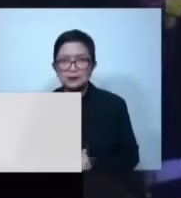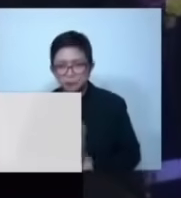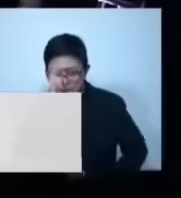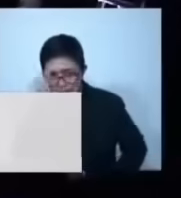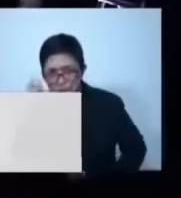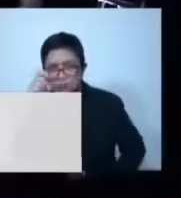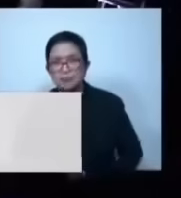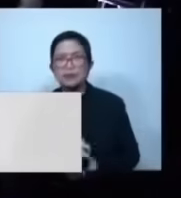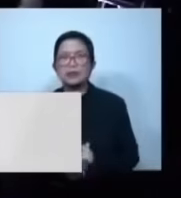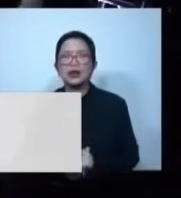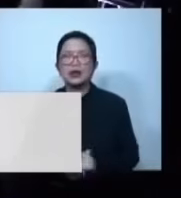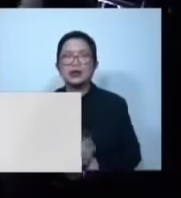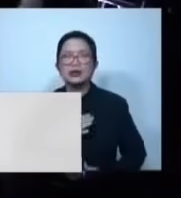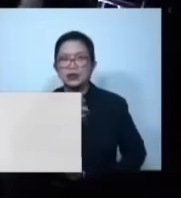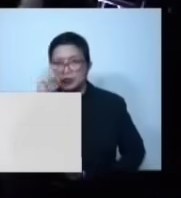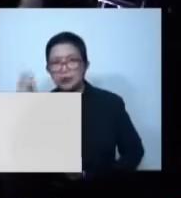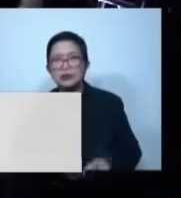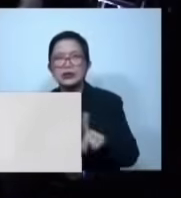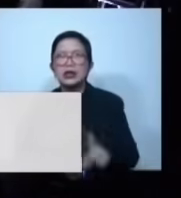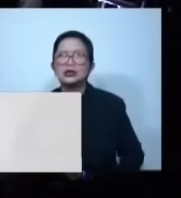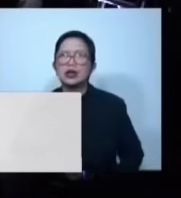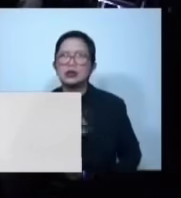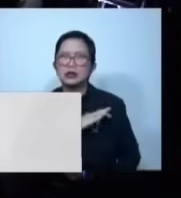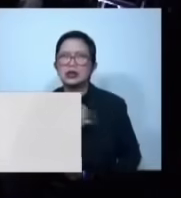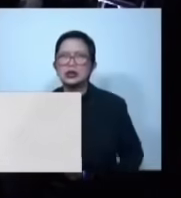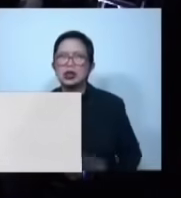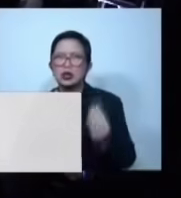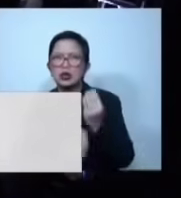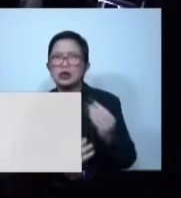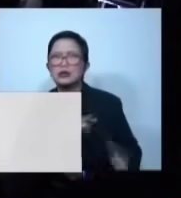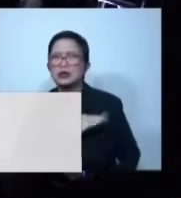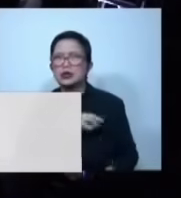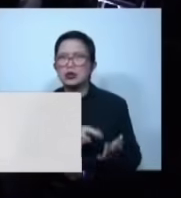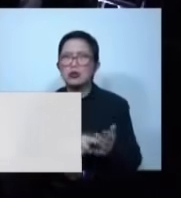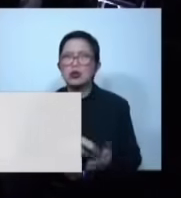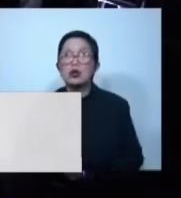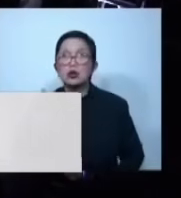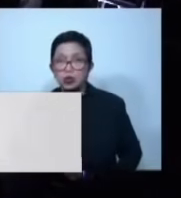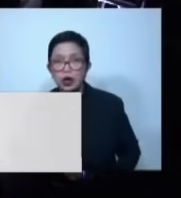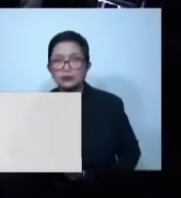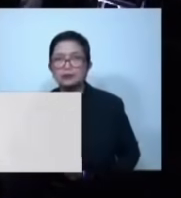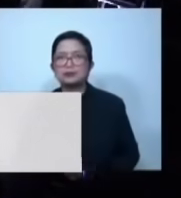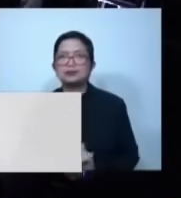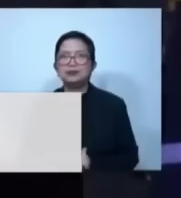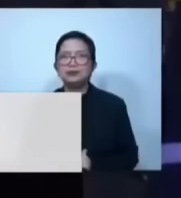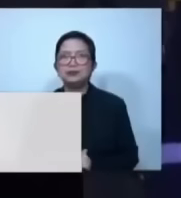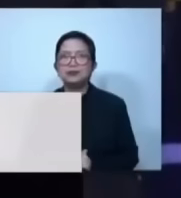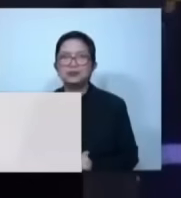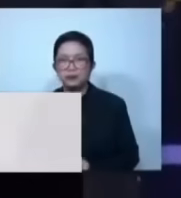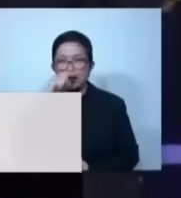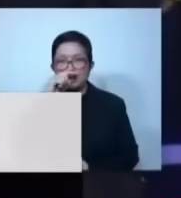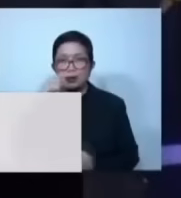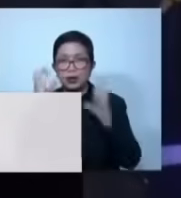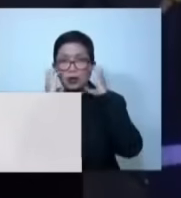Iskandar yang saya hormati Pasangan calon presiden wakil presiden urut nomor du Bapak